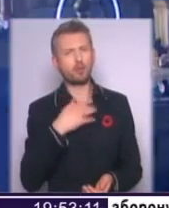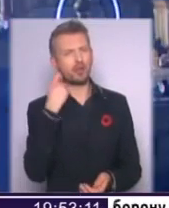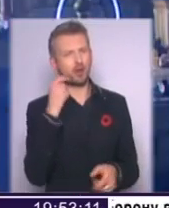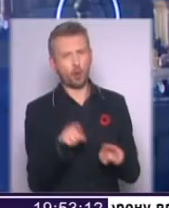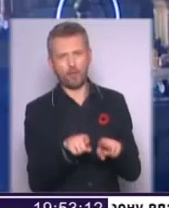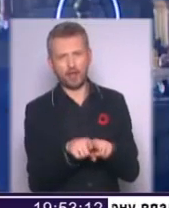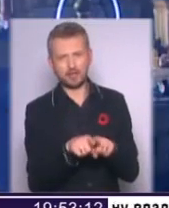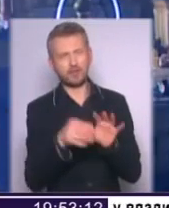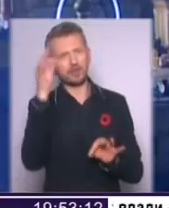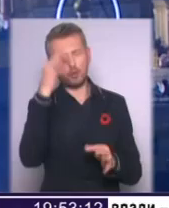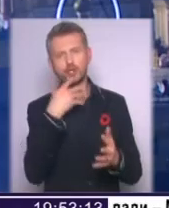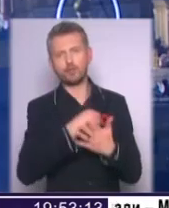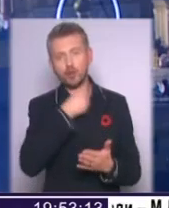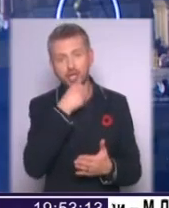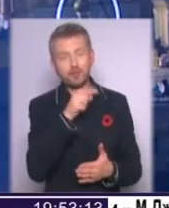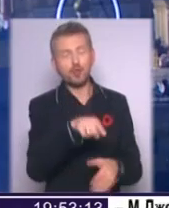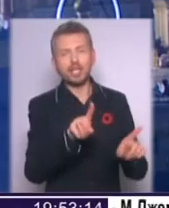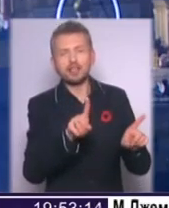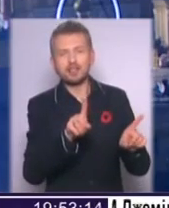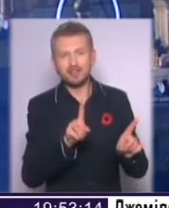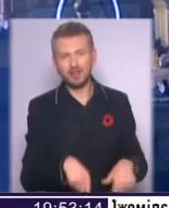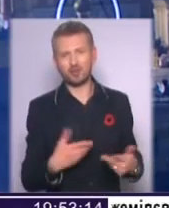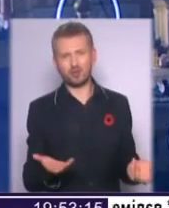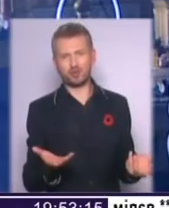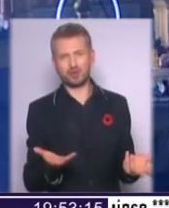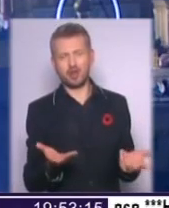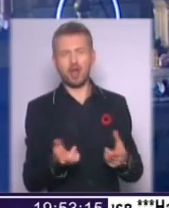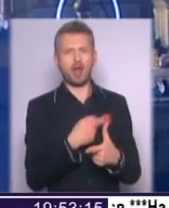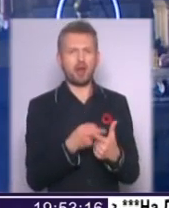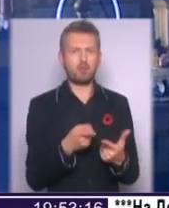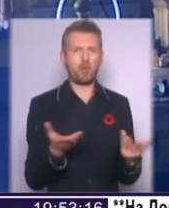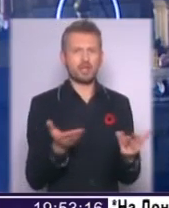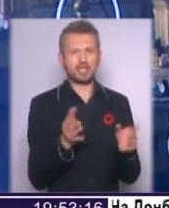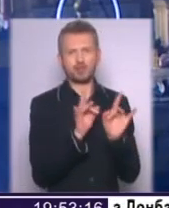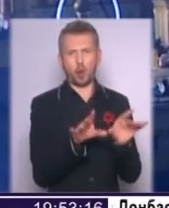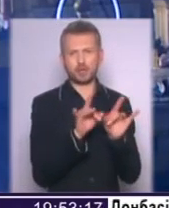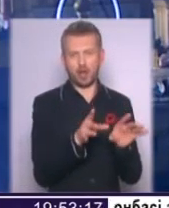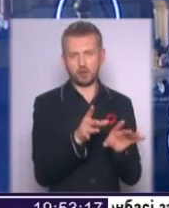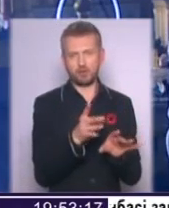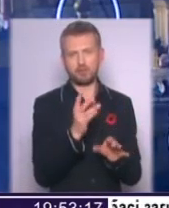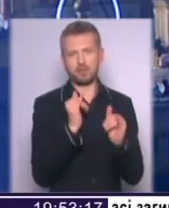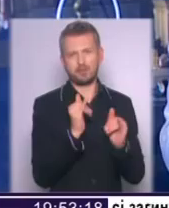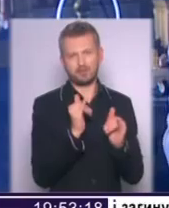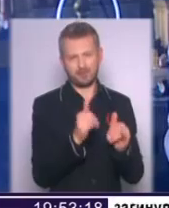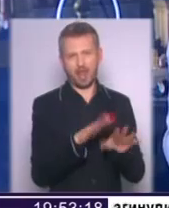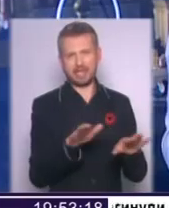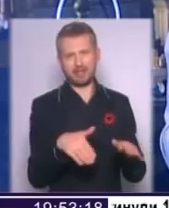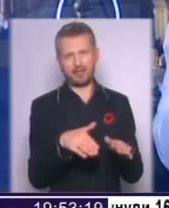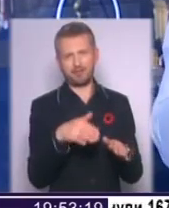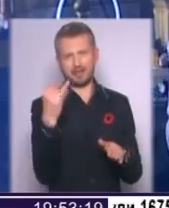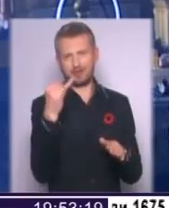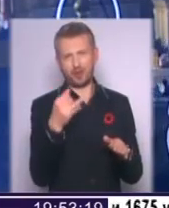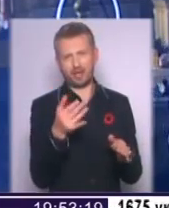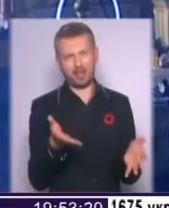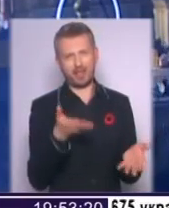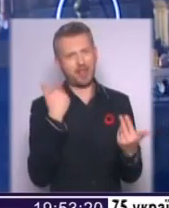згадуючи своїх дідів, вони також або якісь розказували, для, як для дітей, історії легенькі такі. От ми